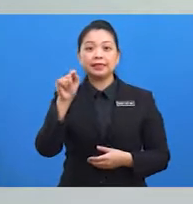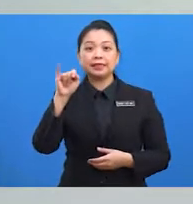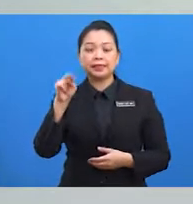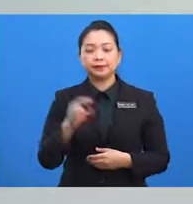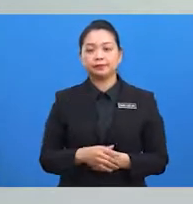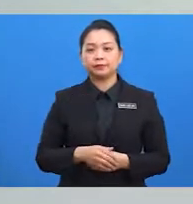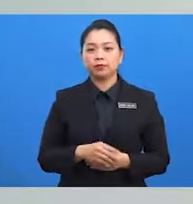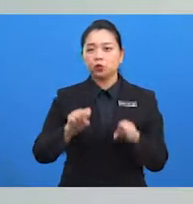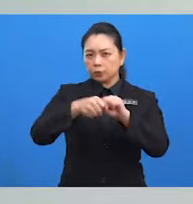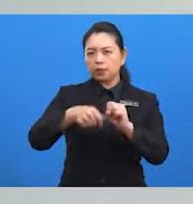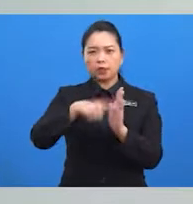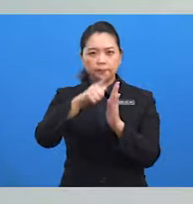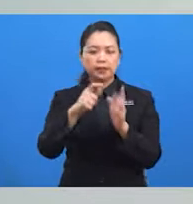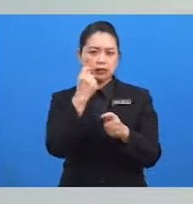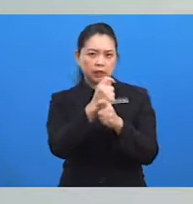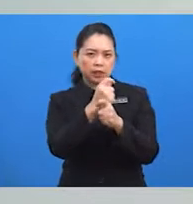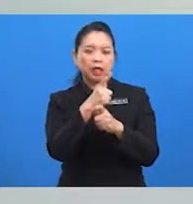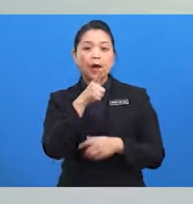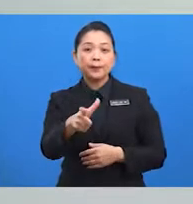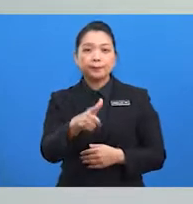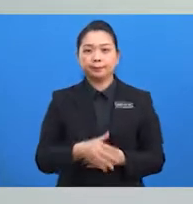tersebut lebih tahan lama